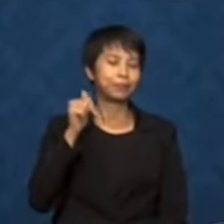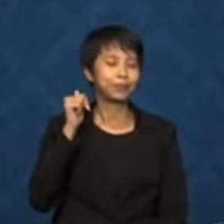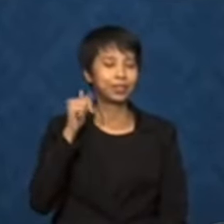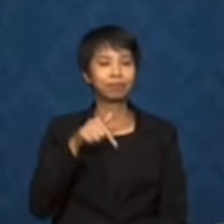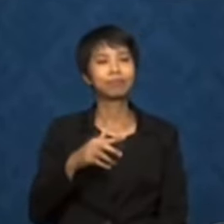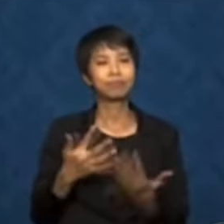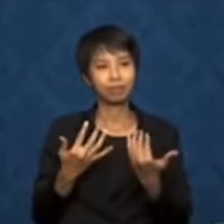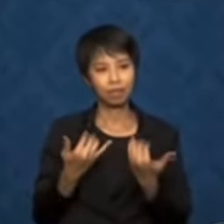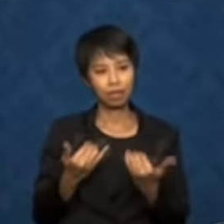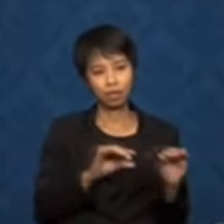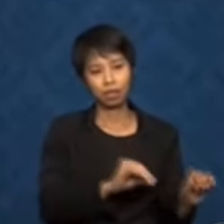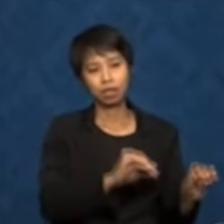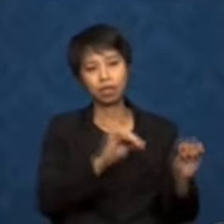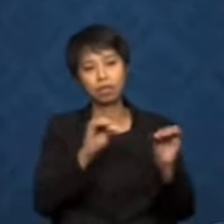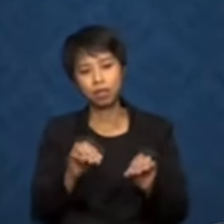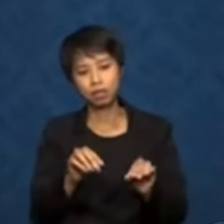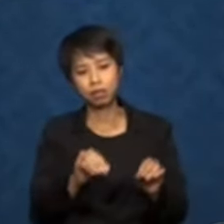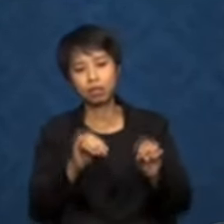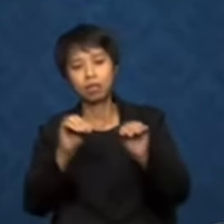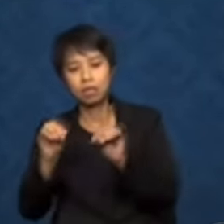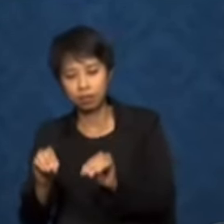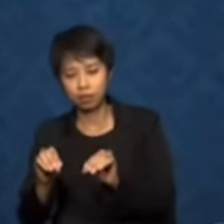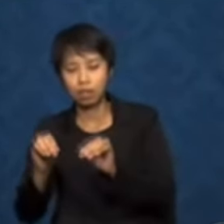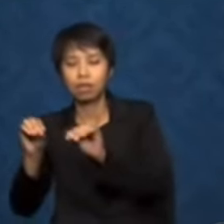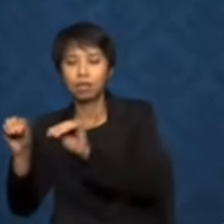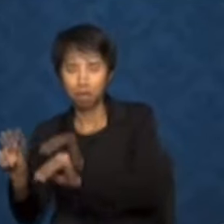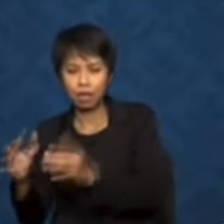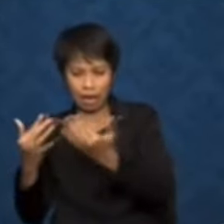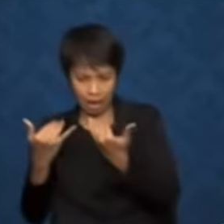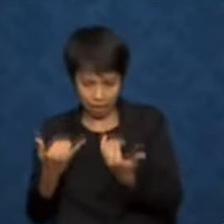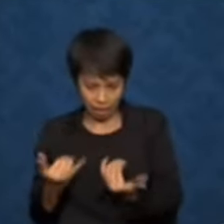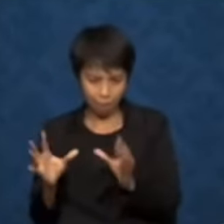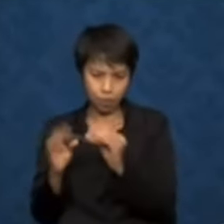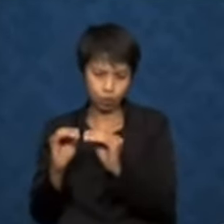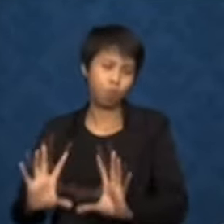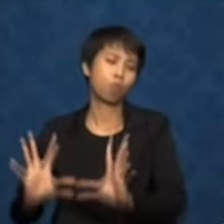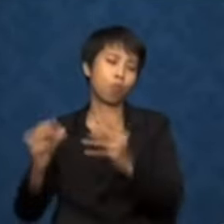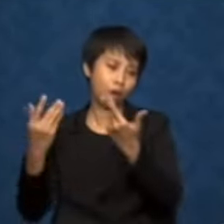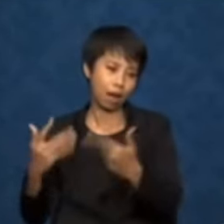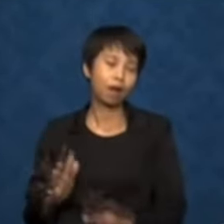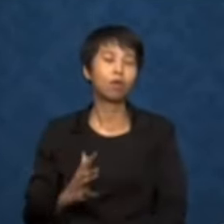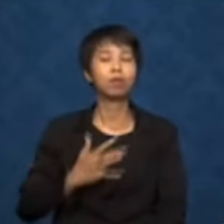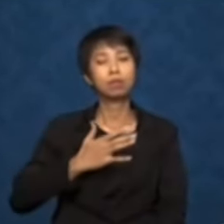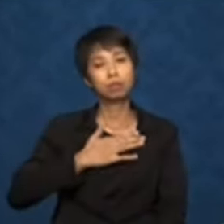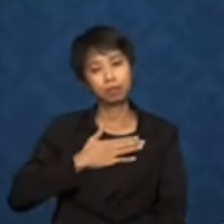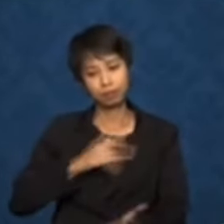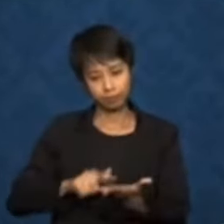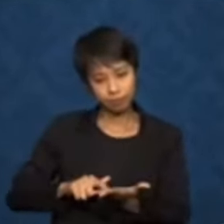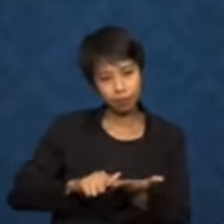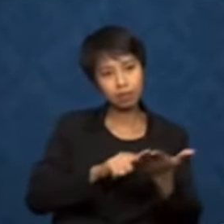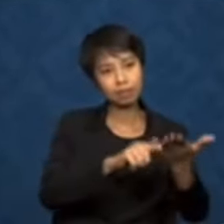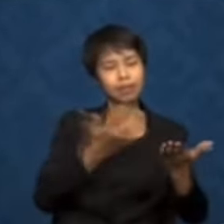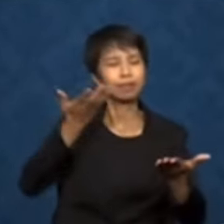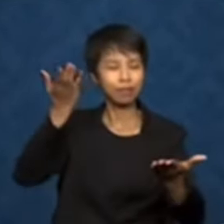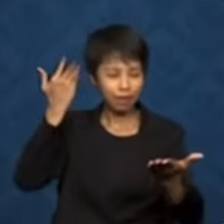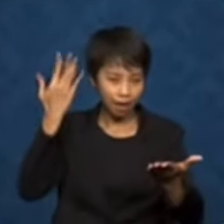ว่าเลื่อนแล้วเลื่อนอีกจะเลื่อนไปไหนอีกคะนี่จะสิ้นสมัยประชุมแล้วค่ะดิฉันยื่นเรื่องนี้มาตั้งแต่สมัย